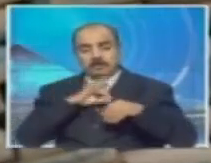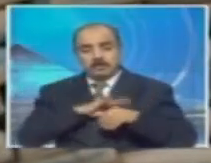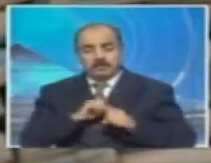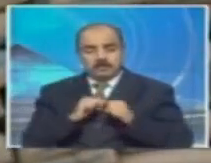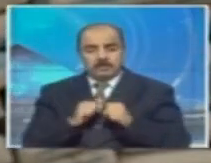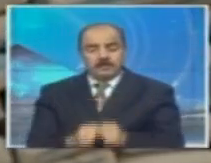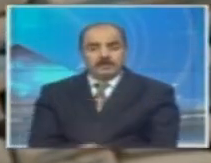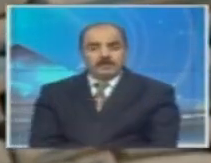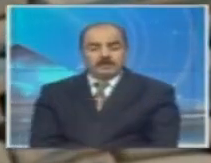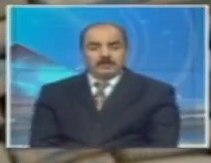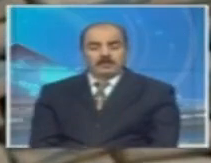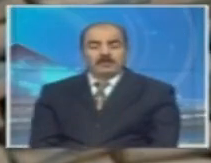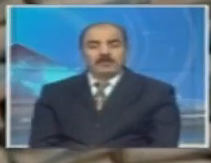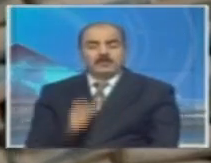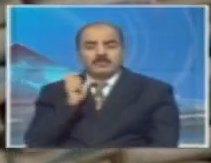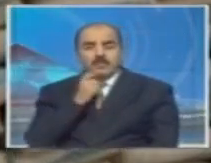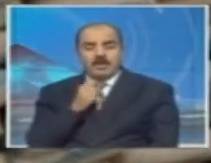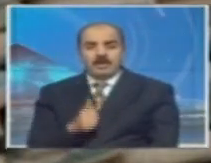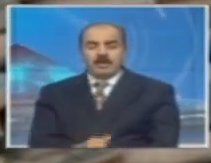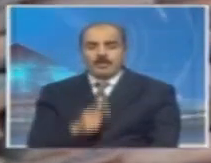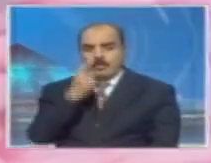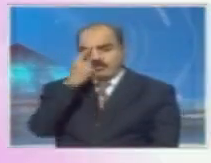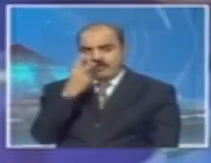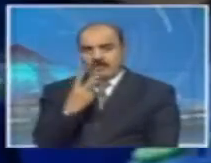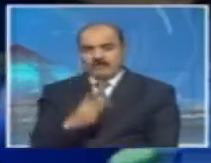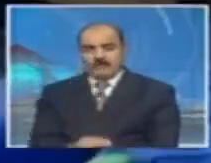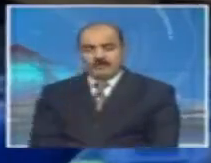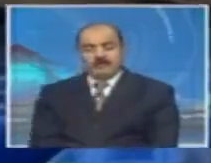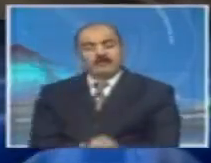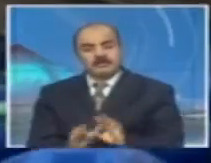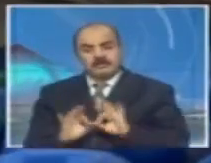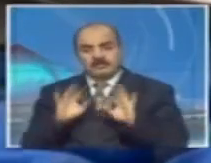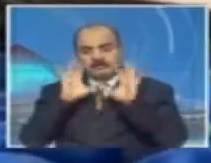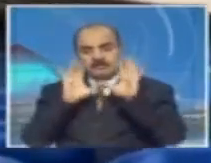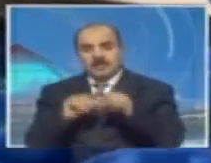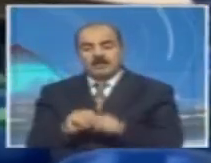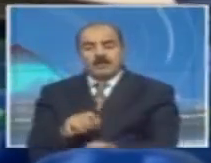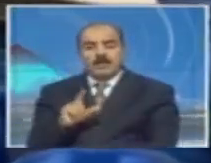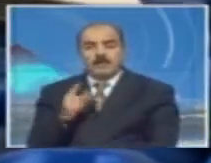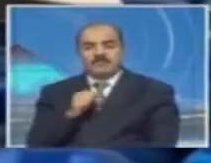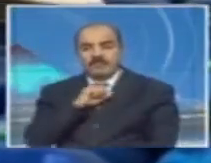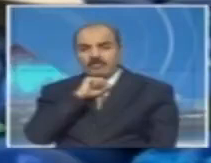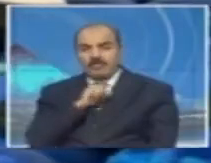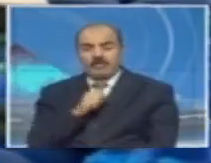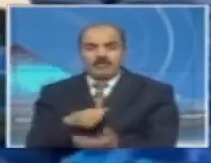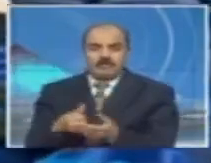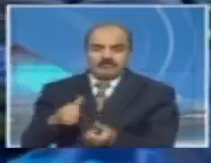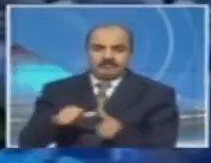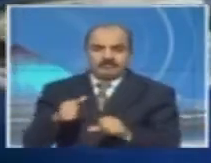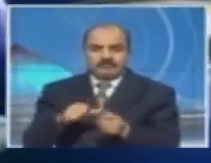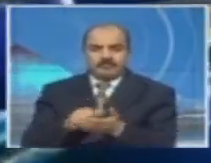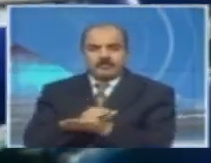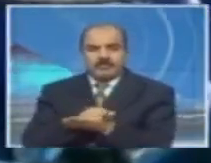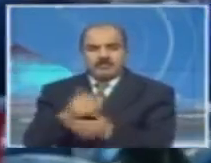غير مشروعة بسوهاج والمنوفية. كما تمكنت من ضبط 15 طن منظفات صناعية مجهولة